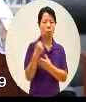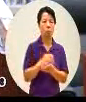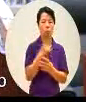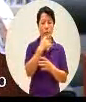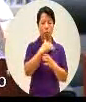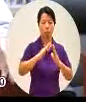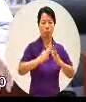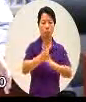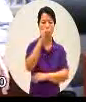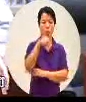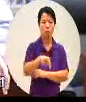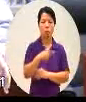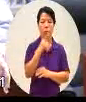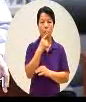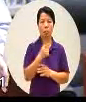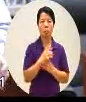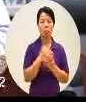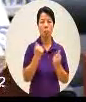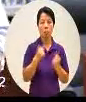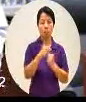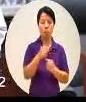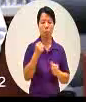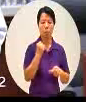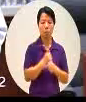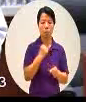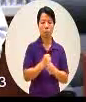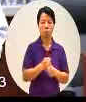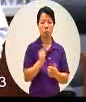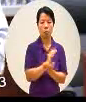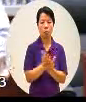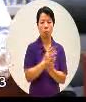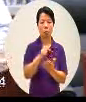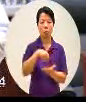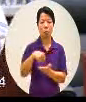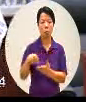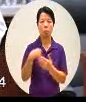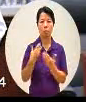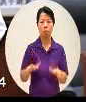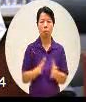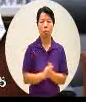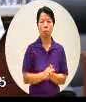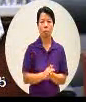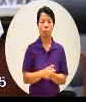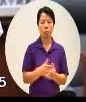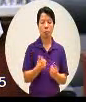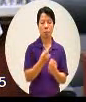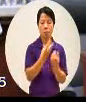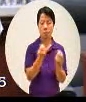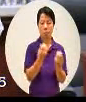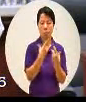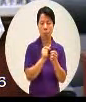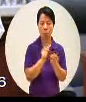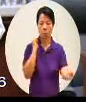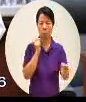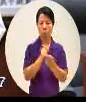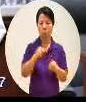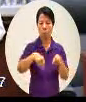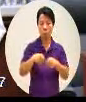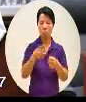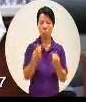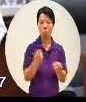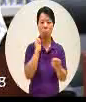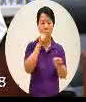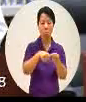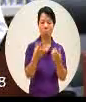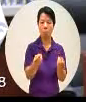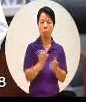府，我们在你的工作报告翻一翻吼、哦，也没有翻到说我们有什么长程的计划呢？哦，三